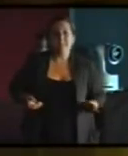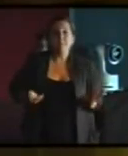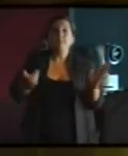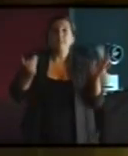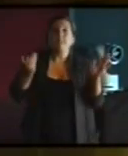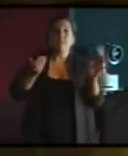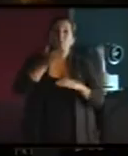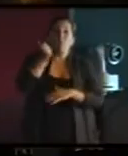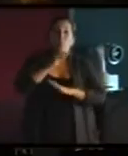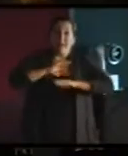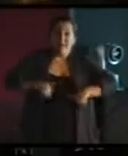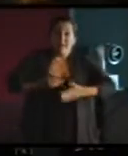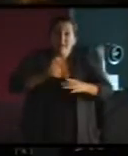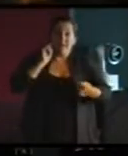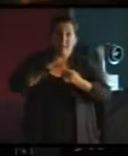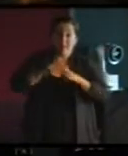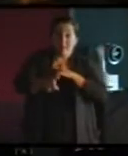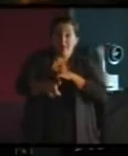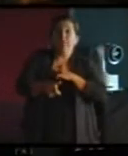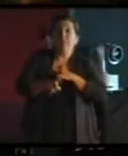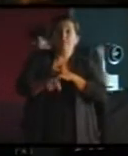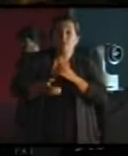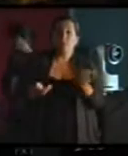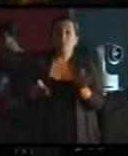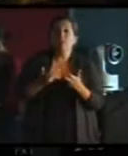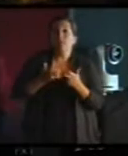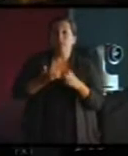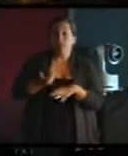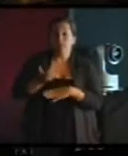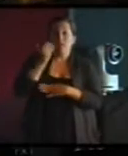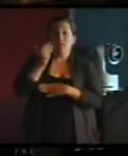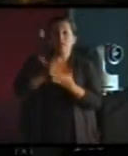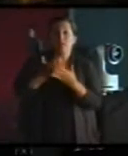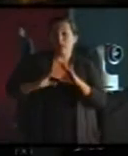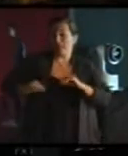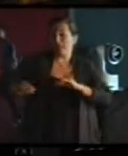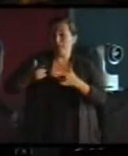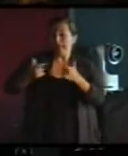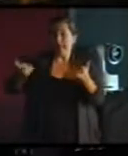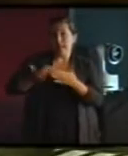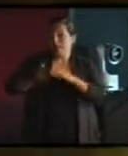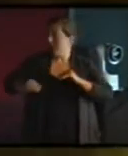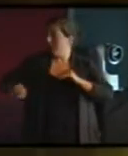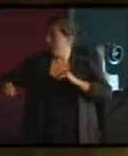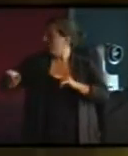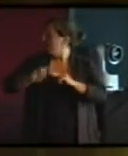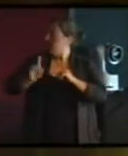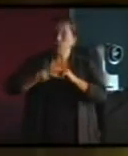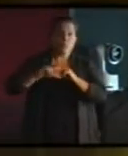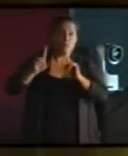on va peut-être terminer sur le sujet suivant, qui est se dire si effectivement la matérialité du patrimoine elle n'est pas